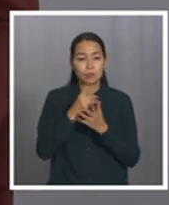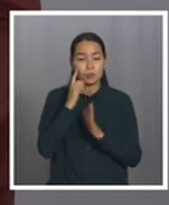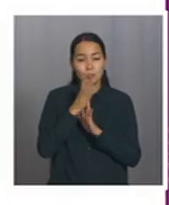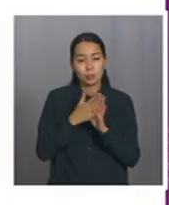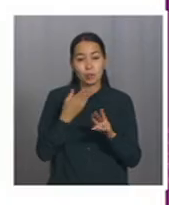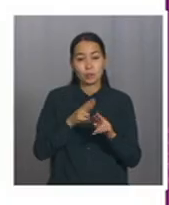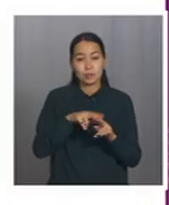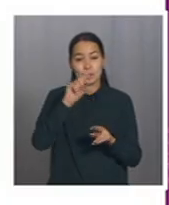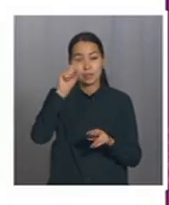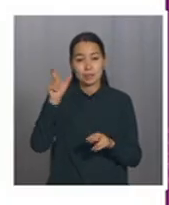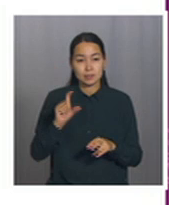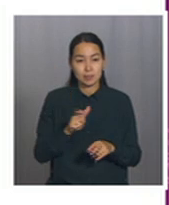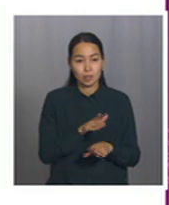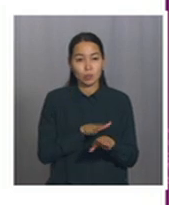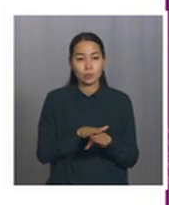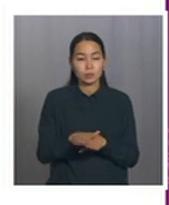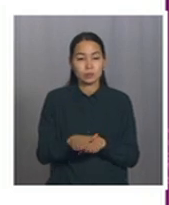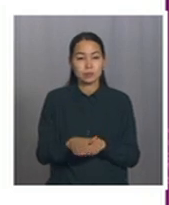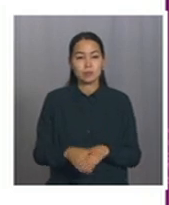толтырыңыздар.